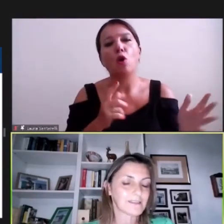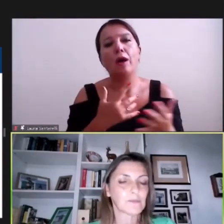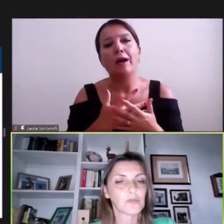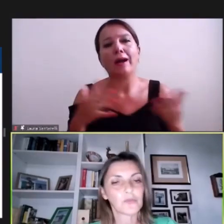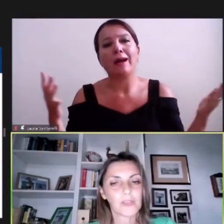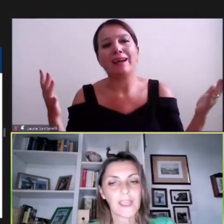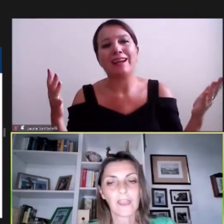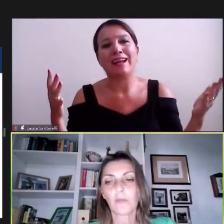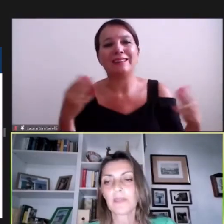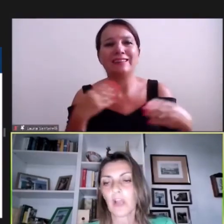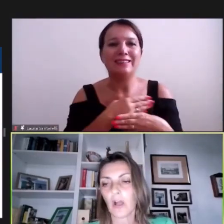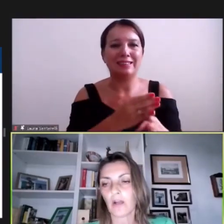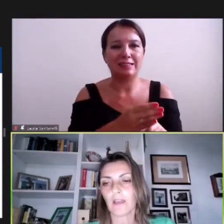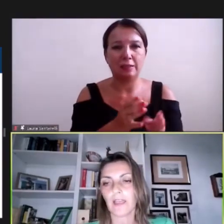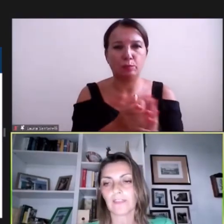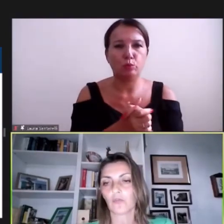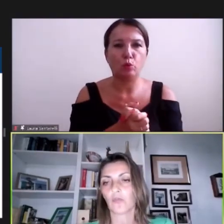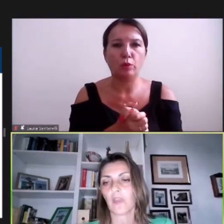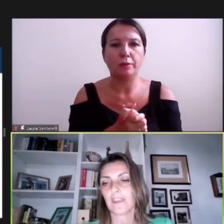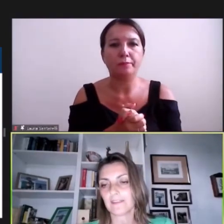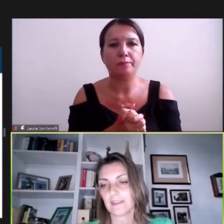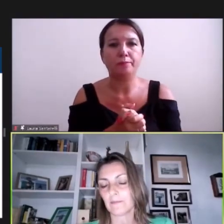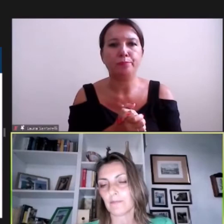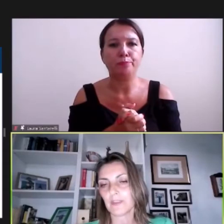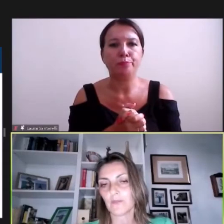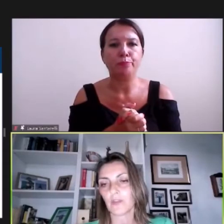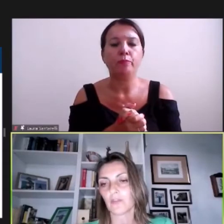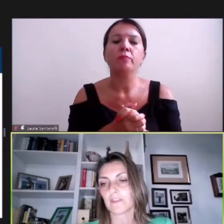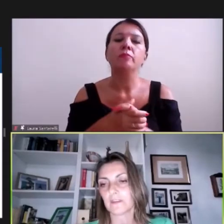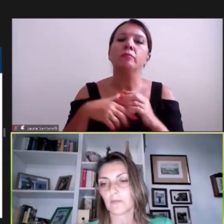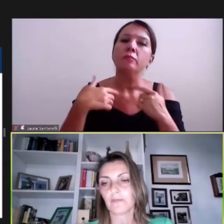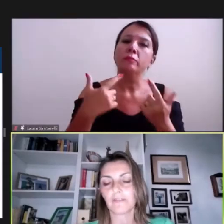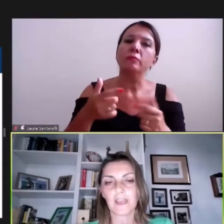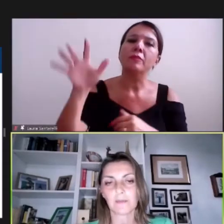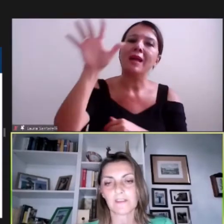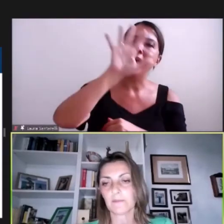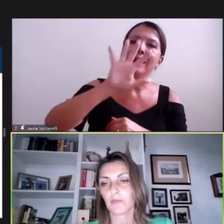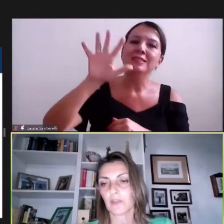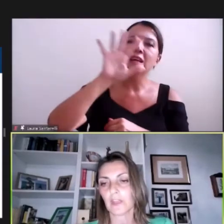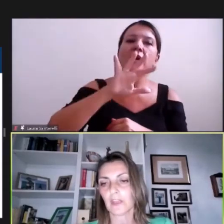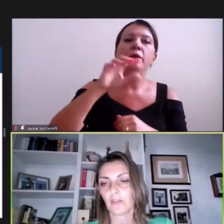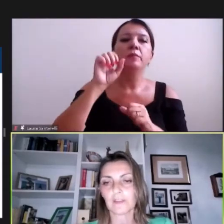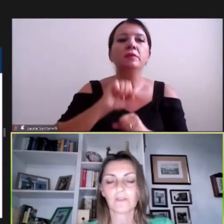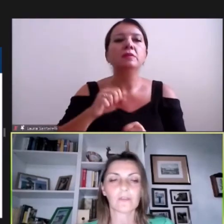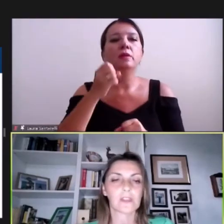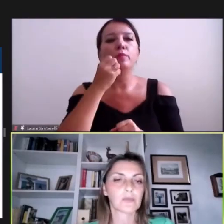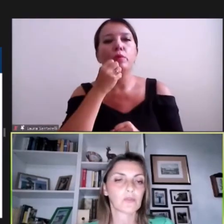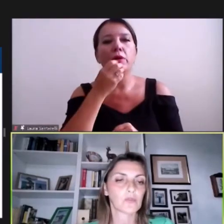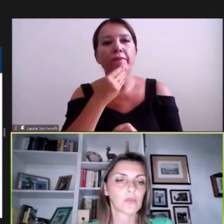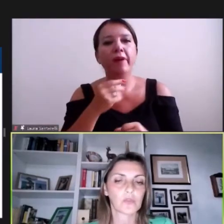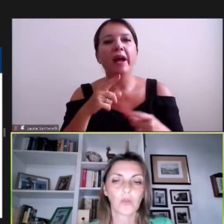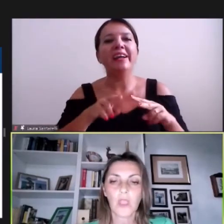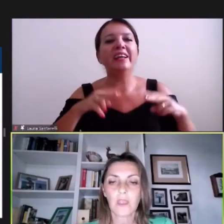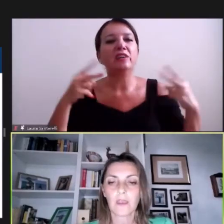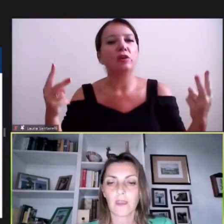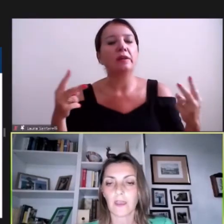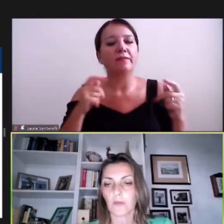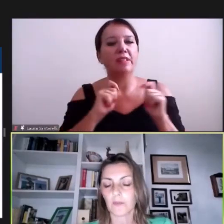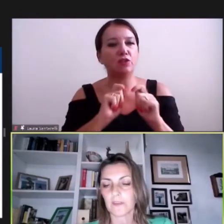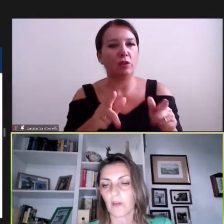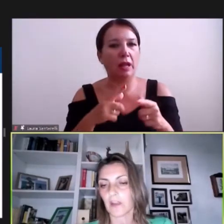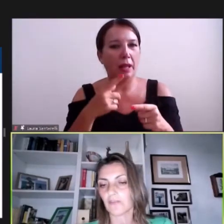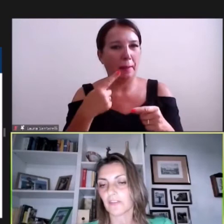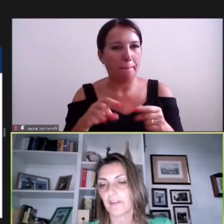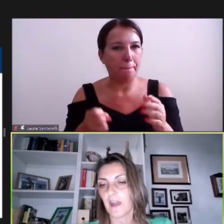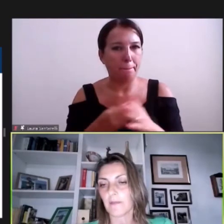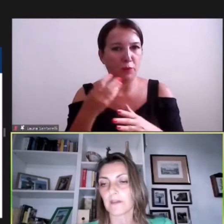non grandi distributori, ecco, però sono esempi di quello che si può fare, per esempio nell'innovazione di prodotto,